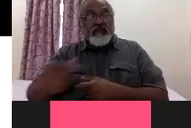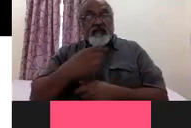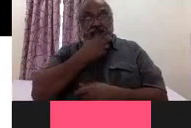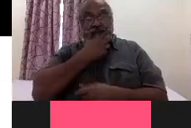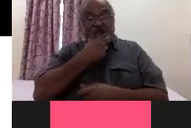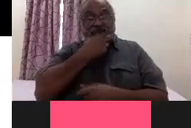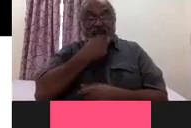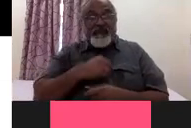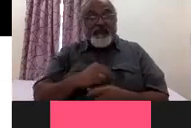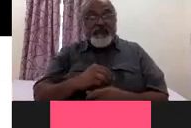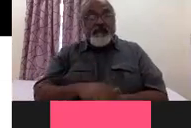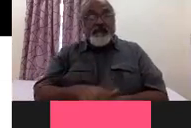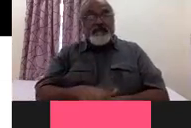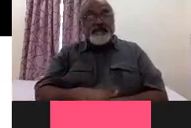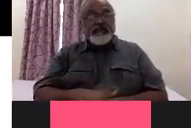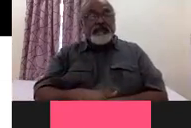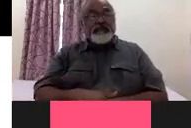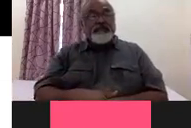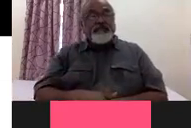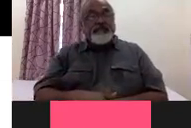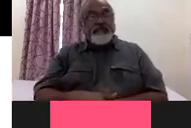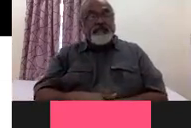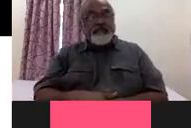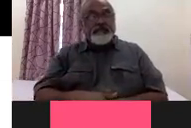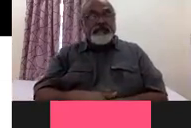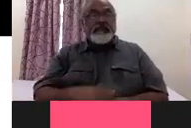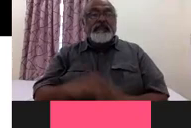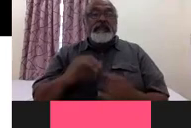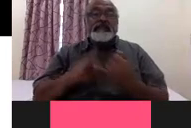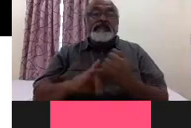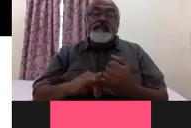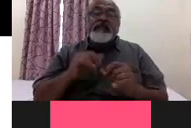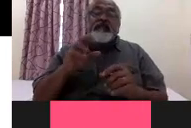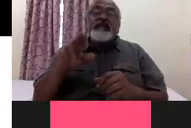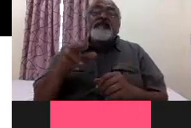Empathy is, sympathy means help is needed, bichara,